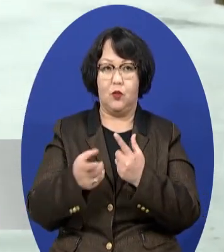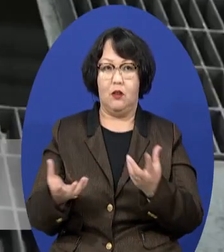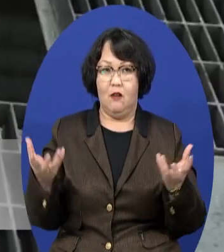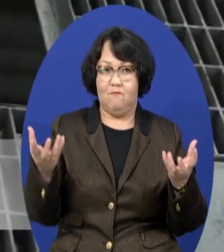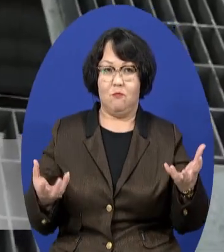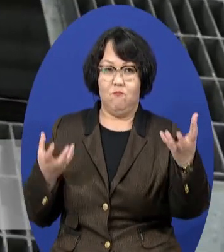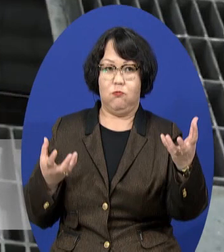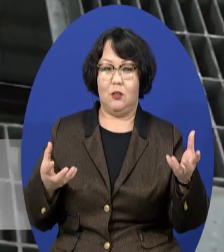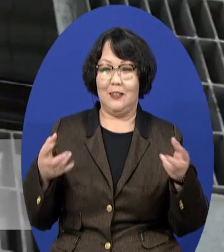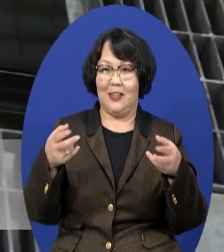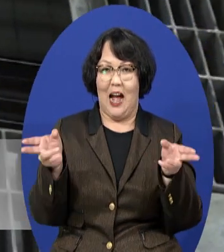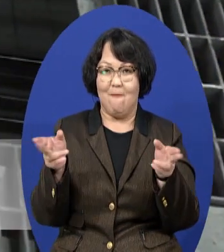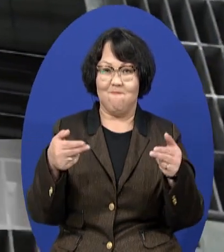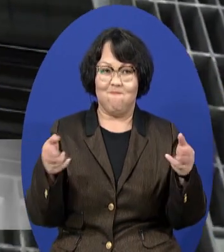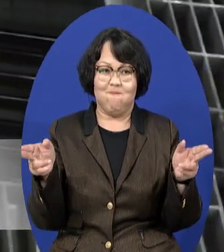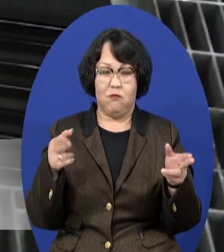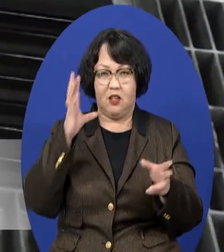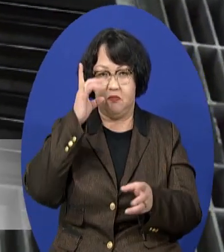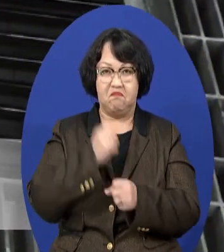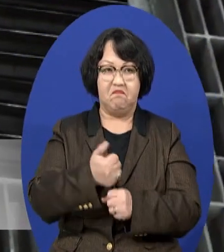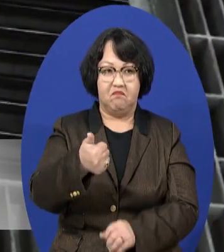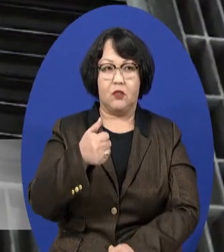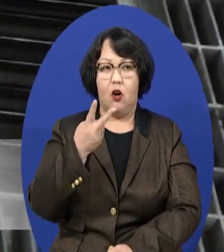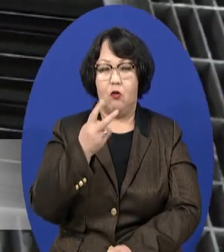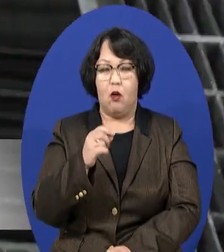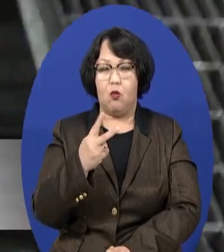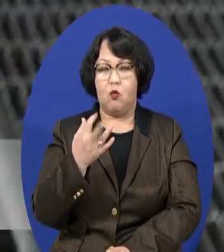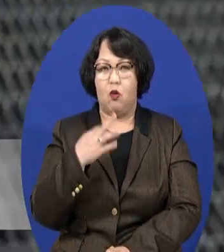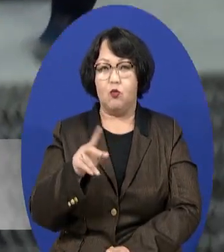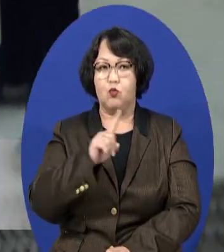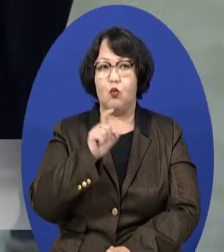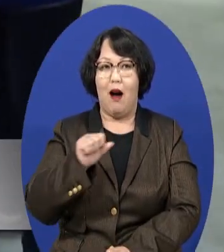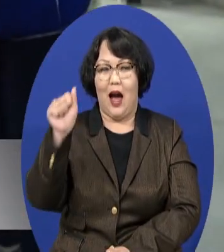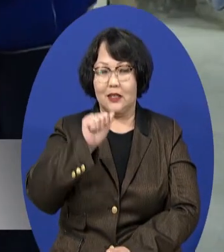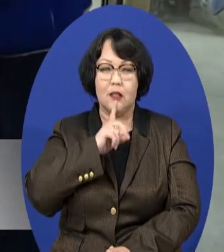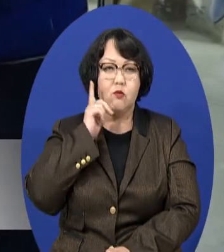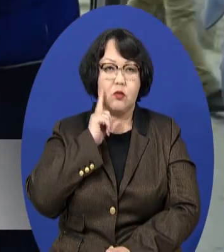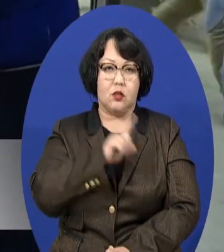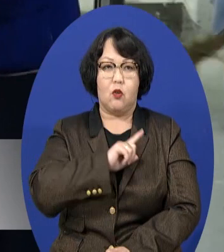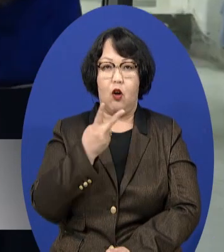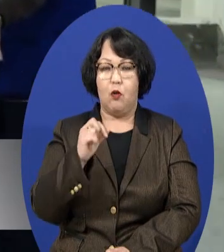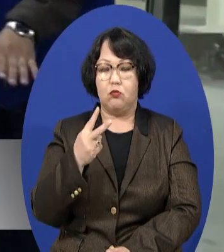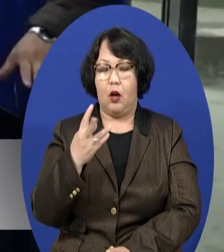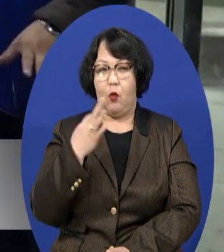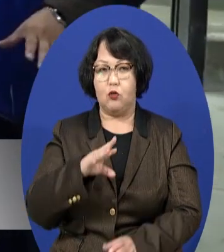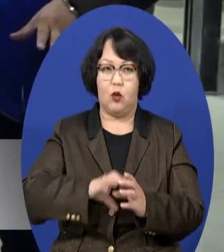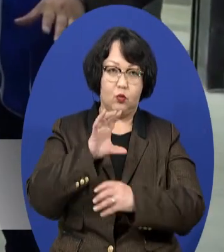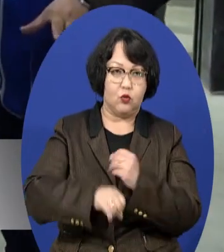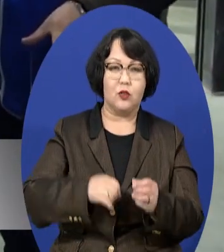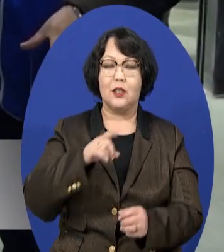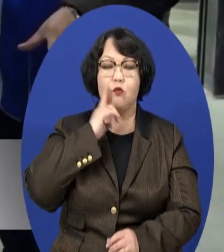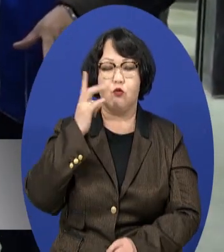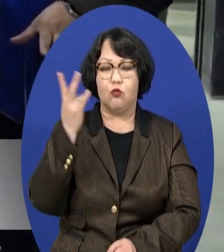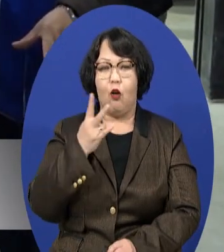үг. Монгол улс 2023 онд Зүүн Азийн залуучуудын наадам, 2025 онд олон улсын залуучуудын ногоо